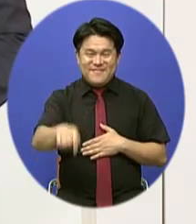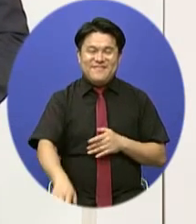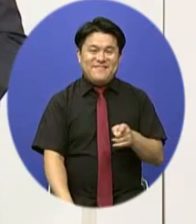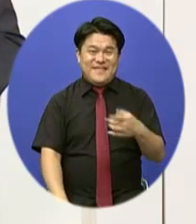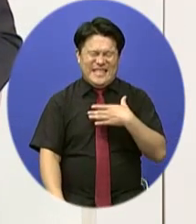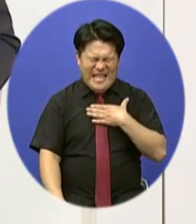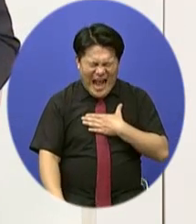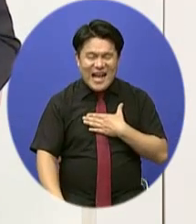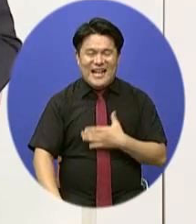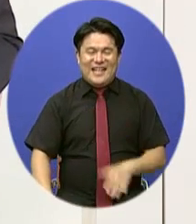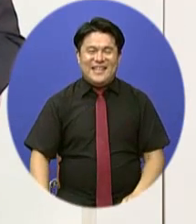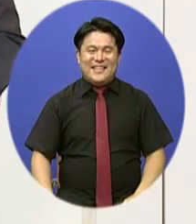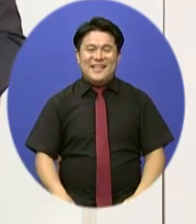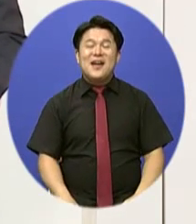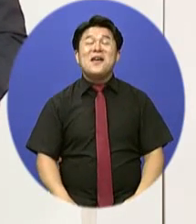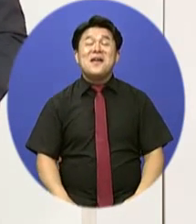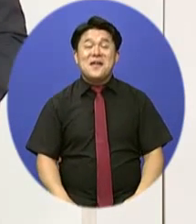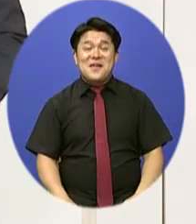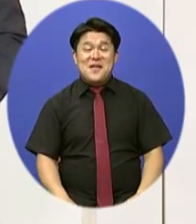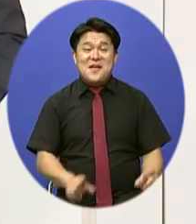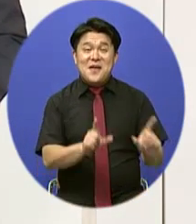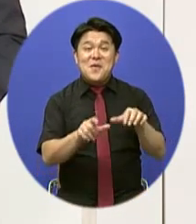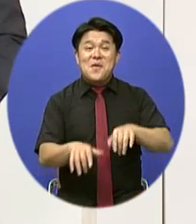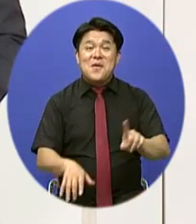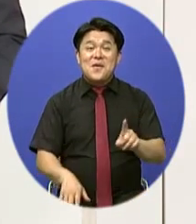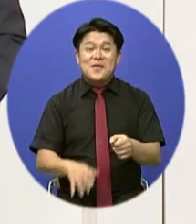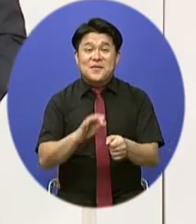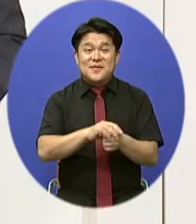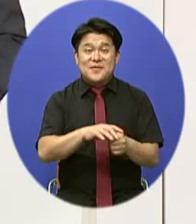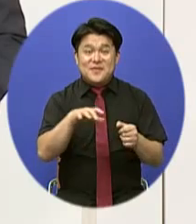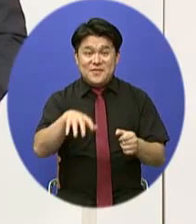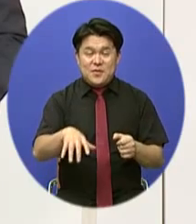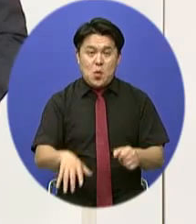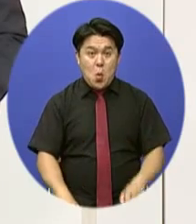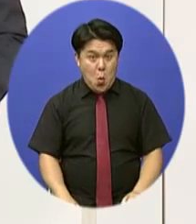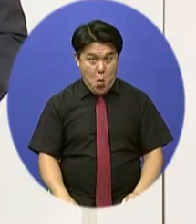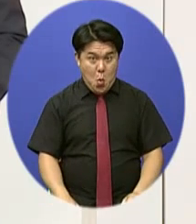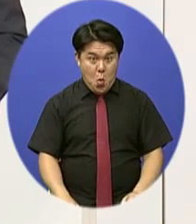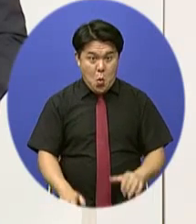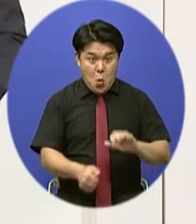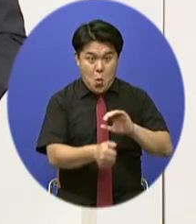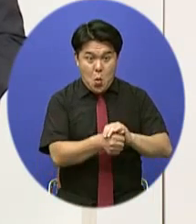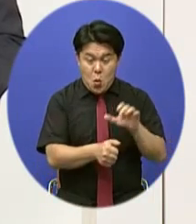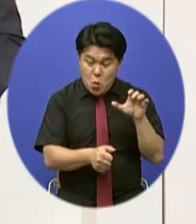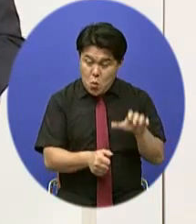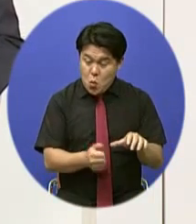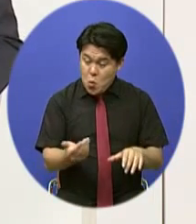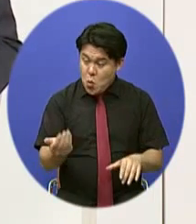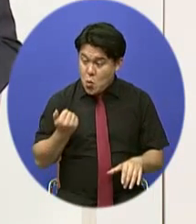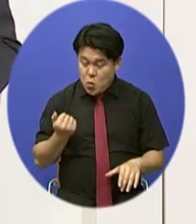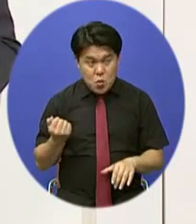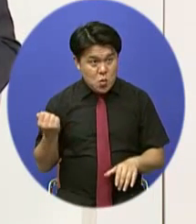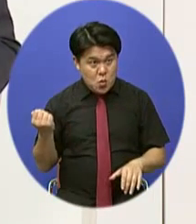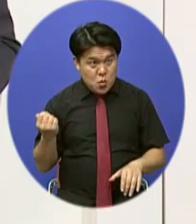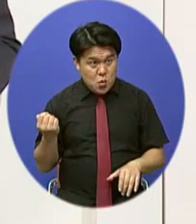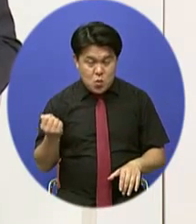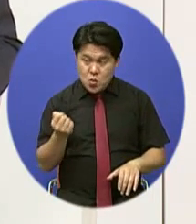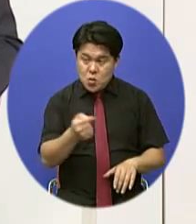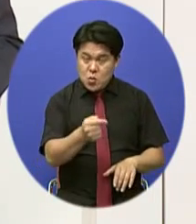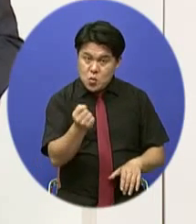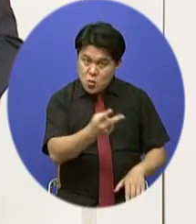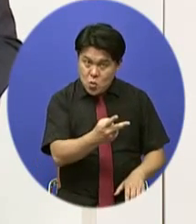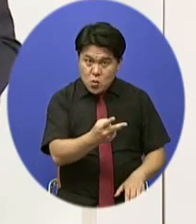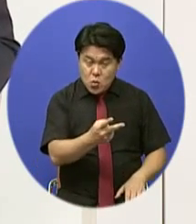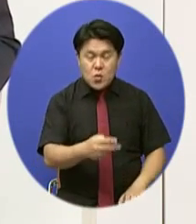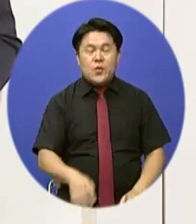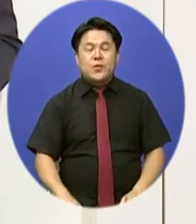네, 어디 사세요? 경주에 살고 있는데요. 경주요? 네. 오, 또 경주에 사시는 분이